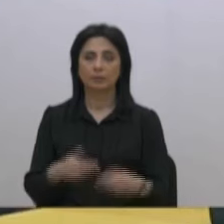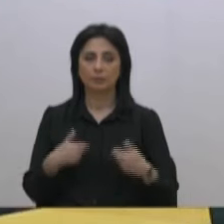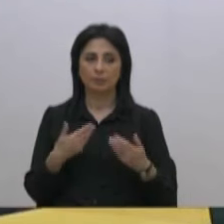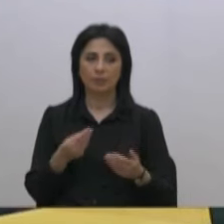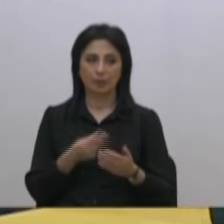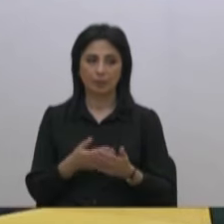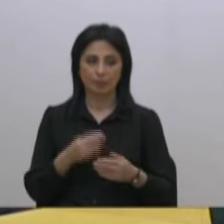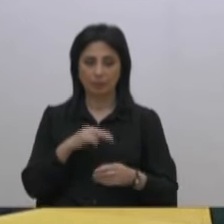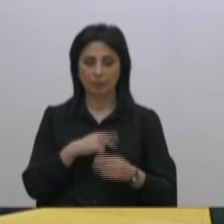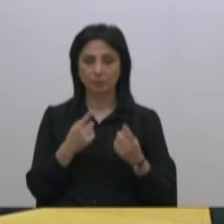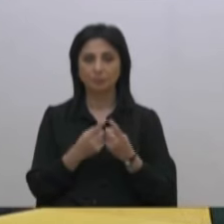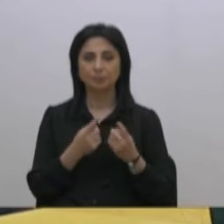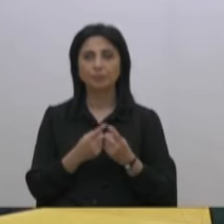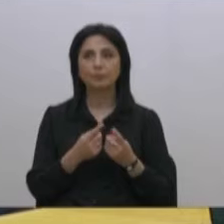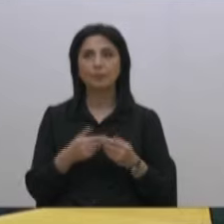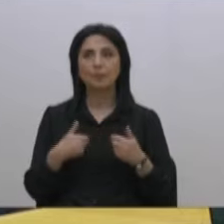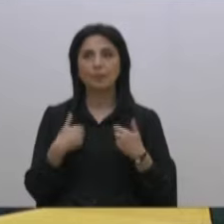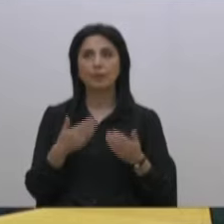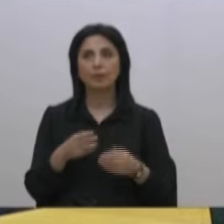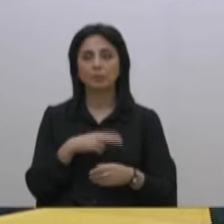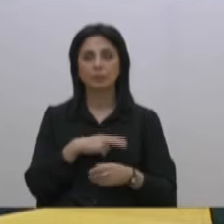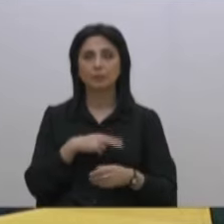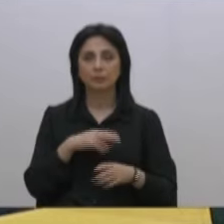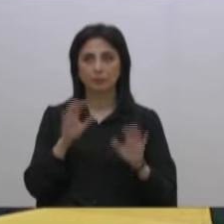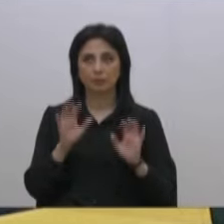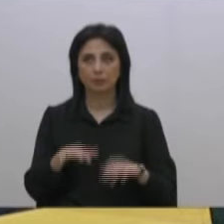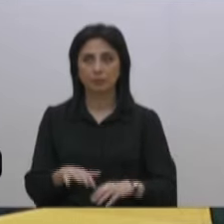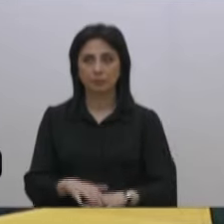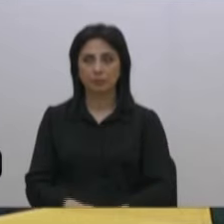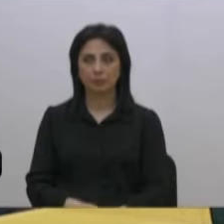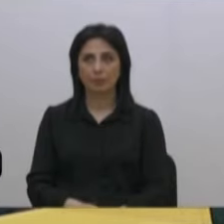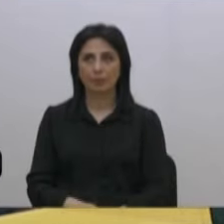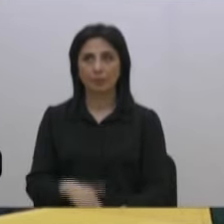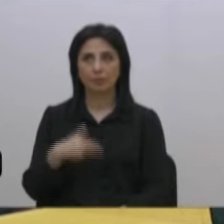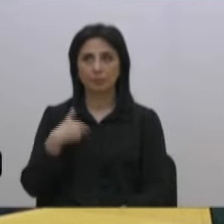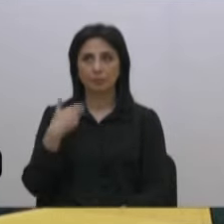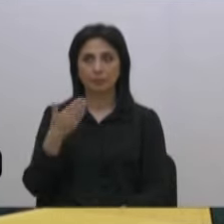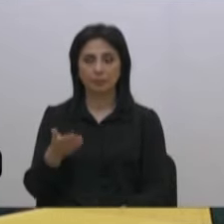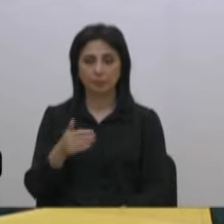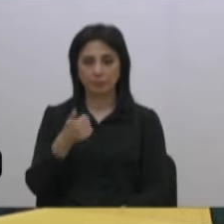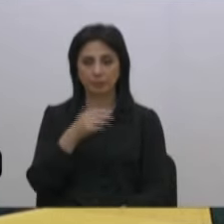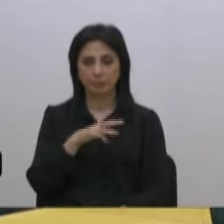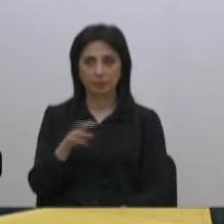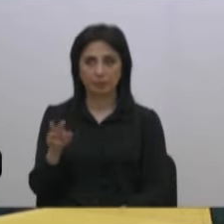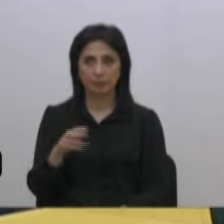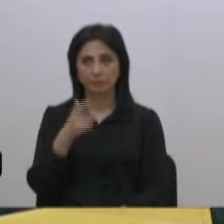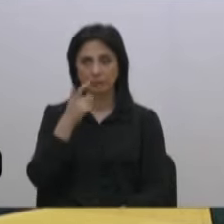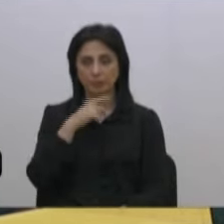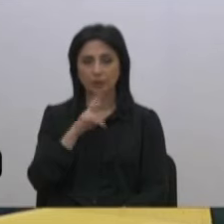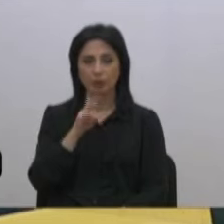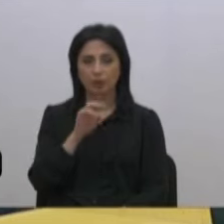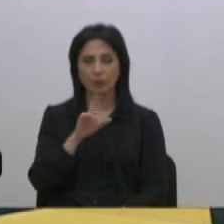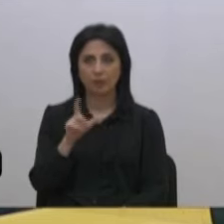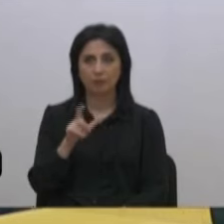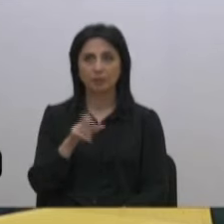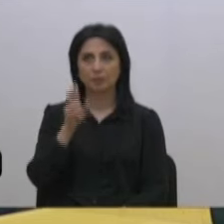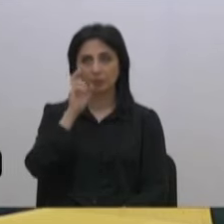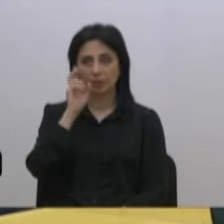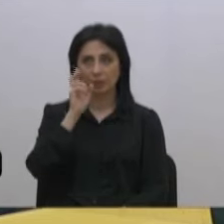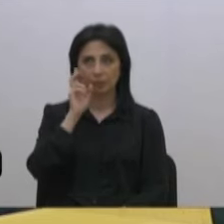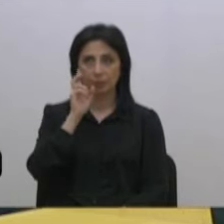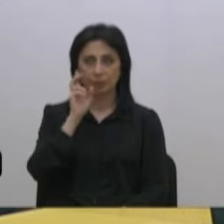მოგესალმებით ძვირფასო კოლეგებო, მივესალმები პარლამენტის თავმჯდომარეს, მივესალმები პრემიერ-მინისტრს ბატონ ირაკლი ყობახიძეს,